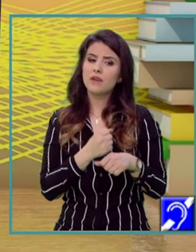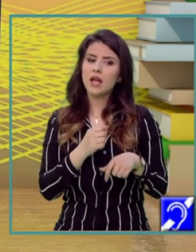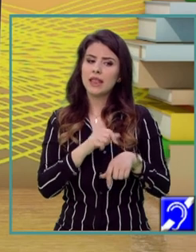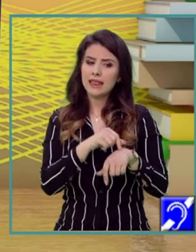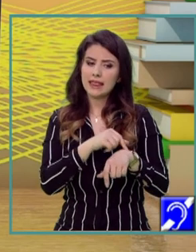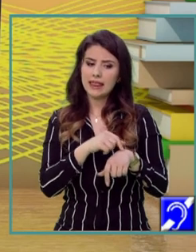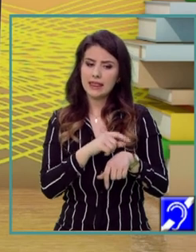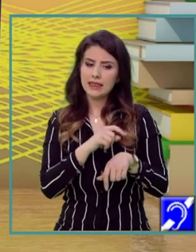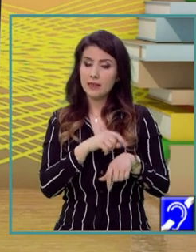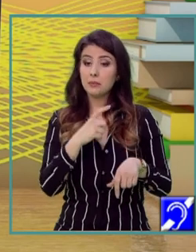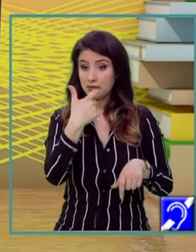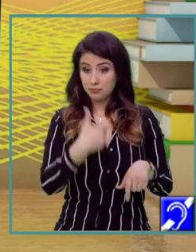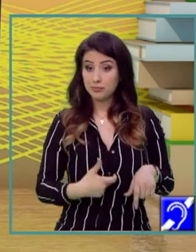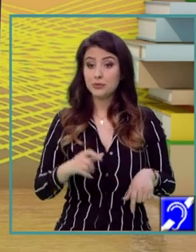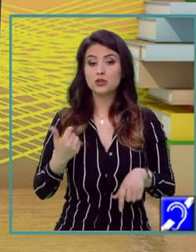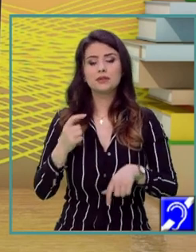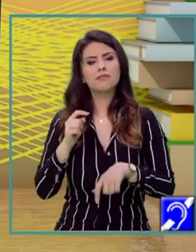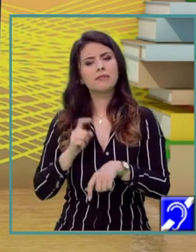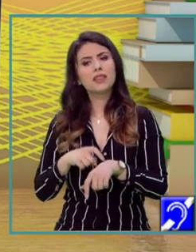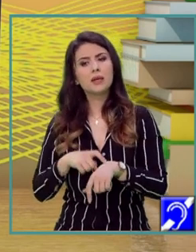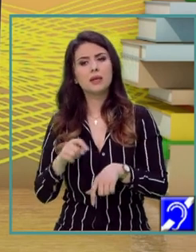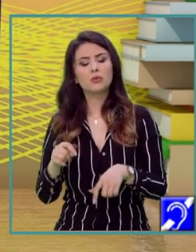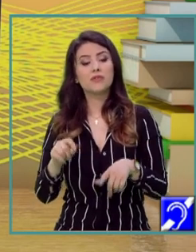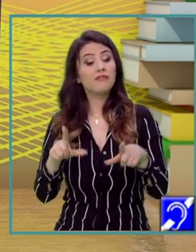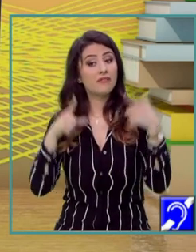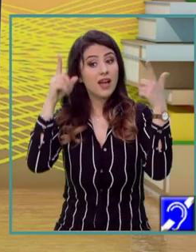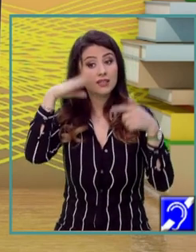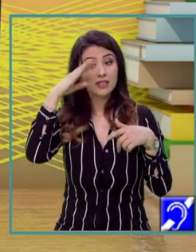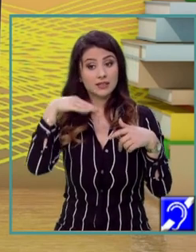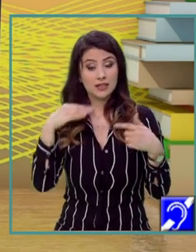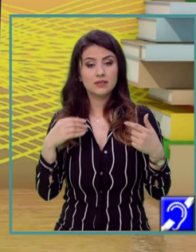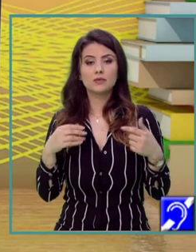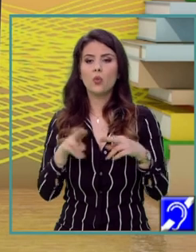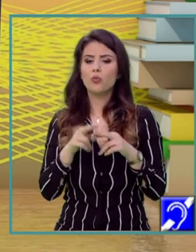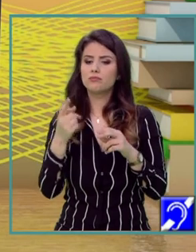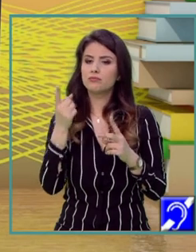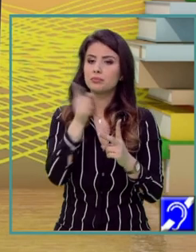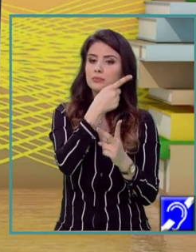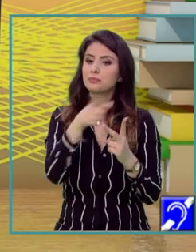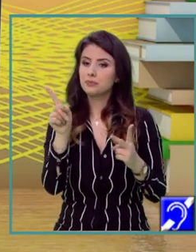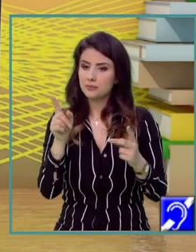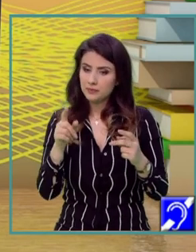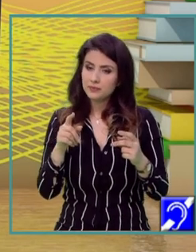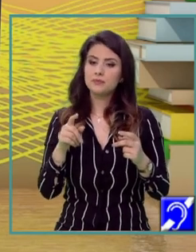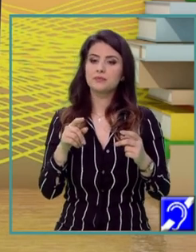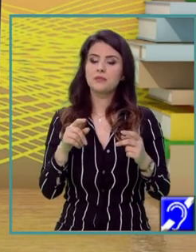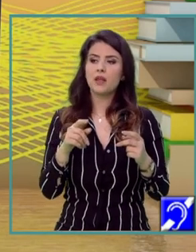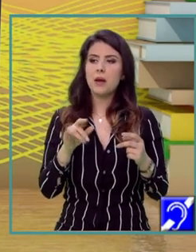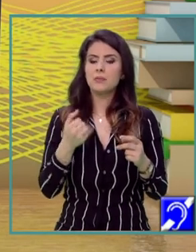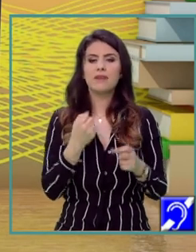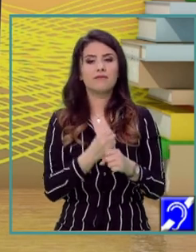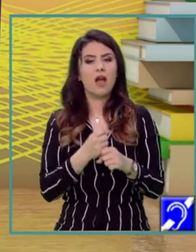individual și timpul acesta real distincția copii prin acest procedeu al analizei